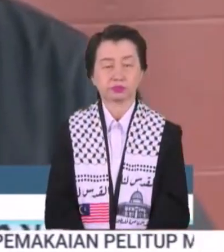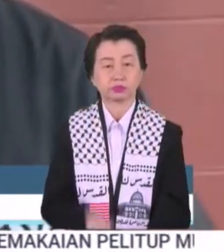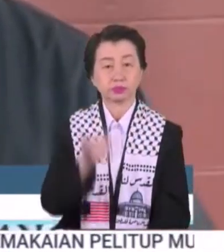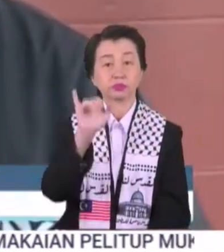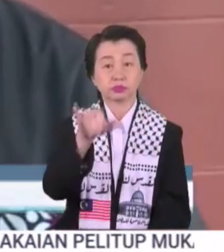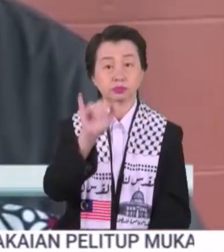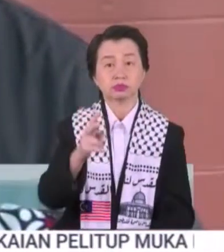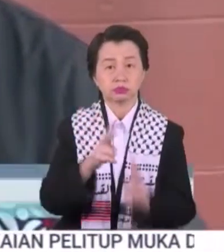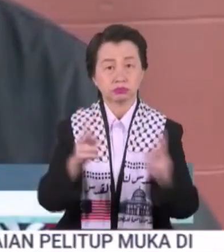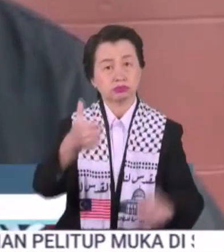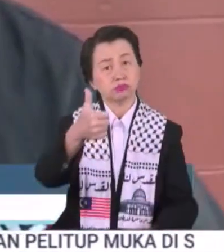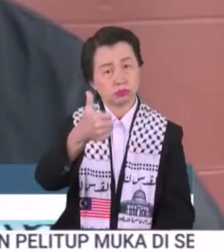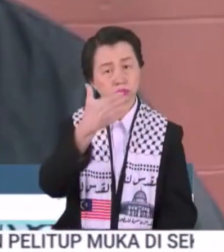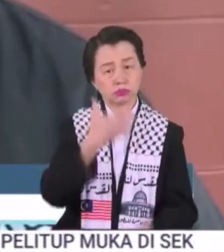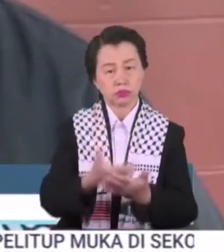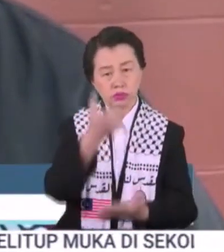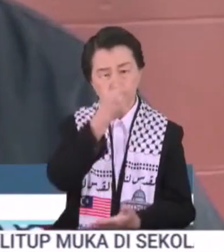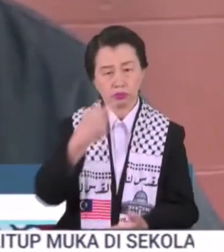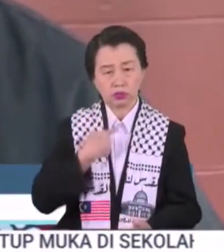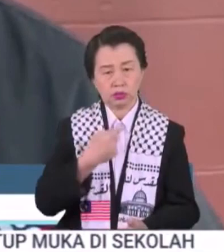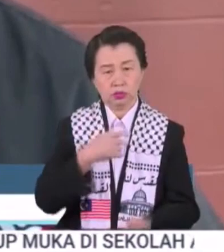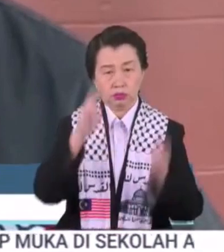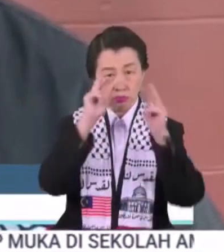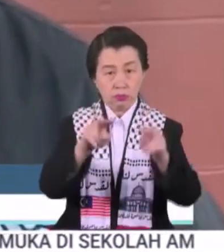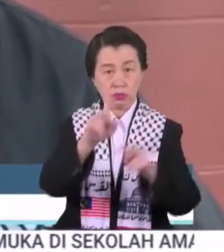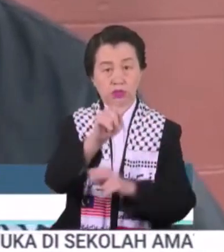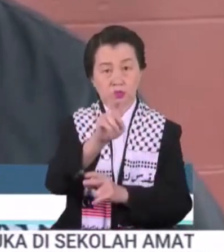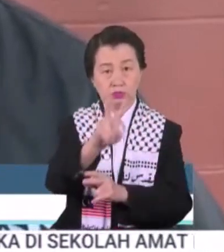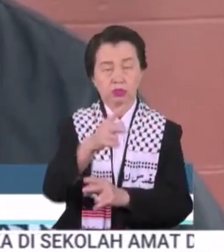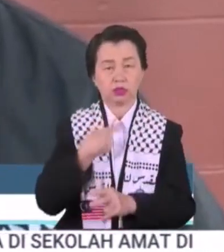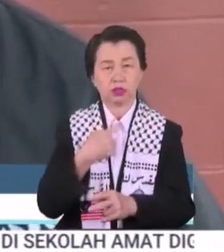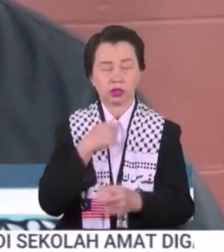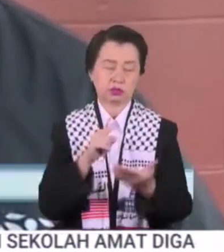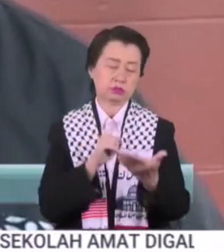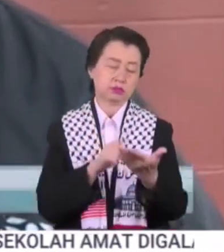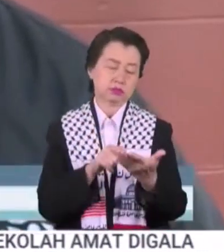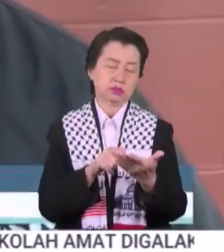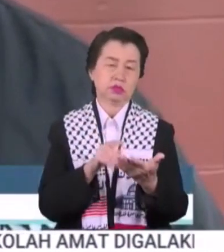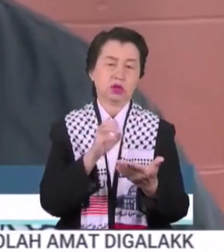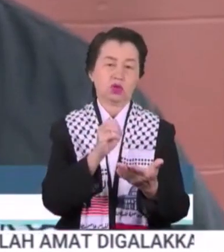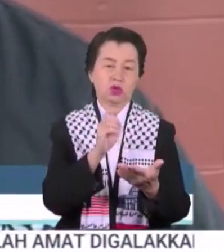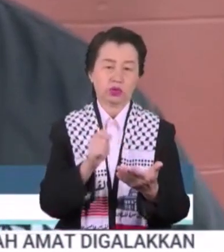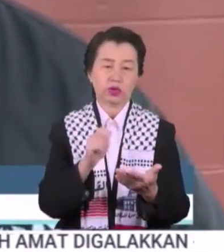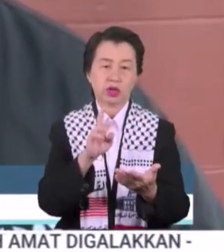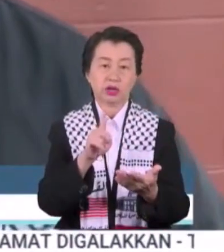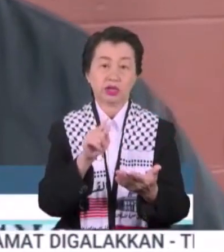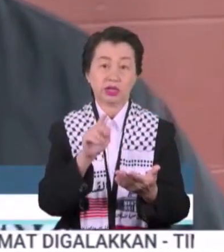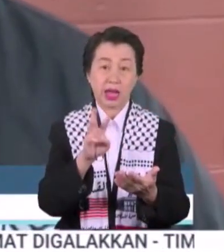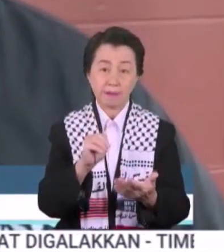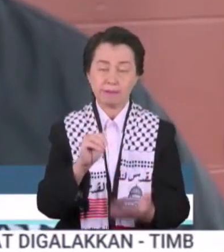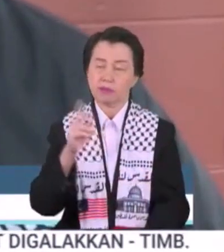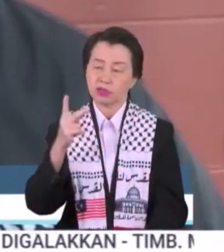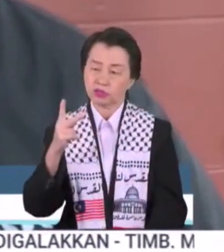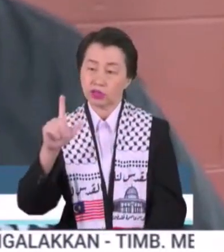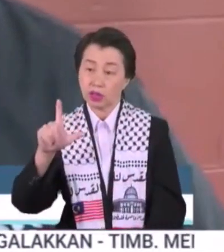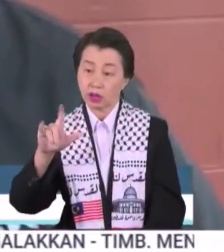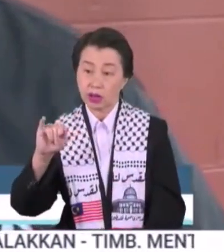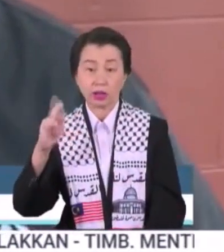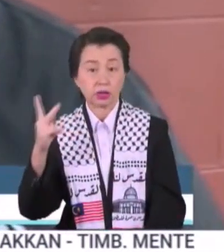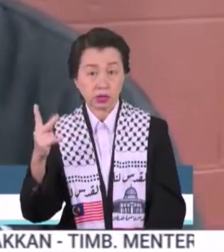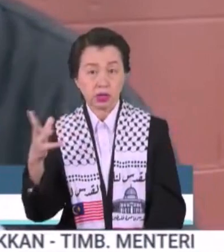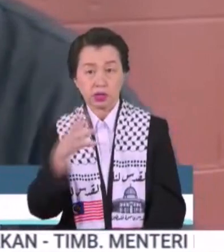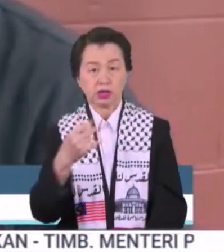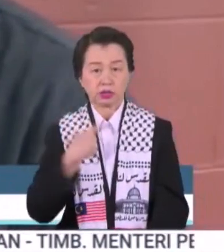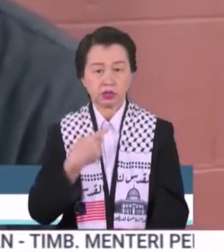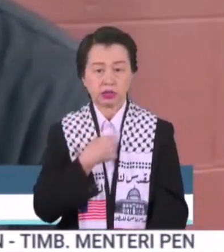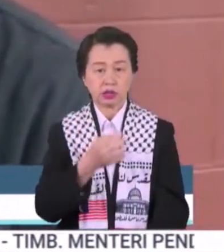Ya, sangat berkesan kerana kita bukan sahaja ditonton di televisyen, kita ditonton di OTT kita iaitu RTM Click. Ya. Jadi, dan selain daripada